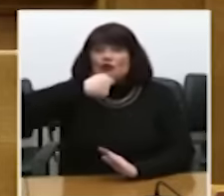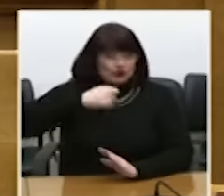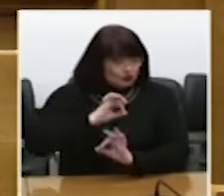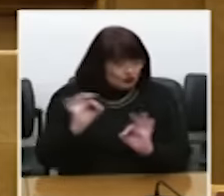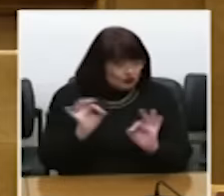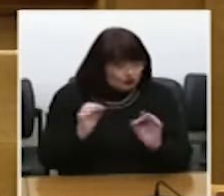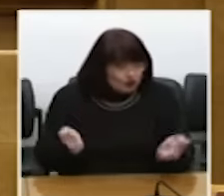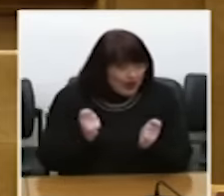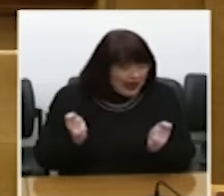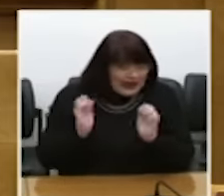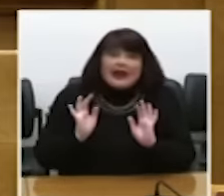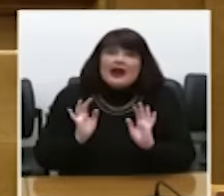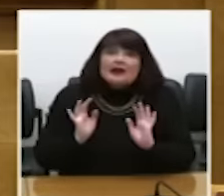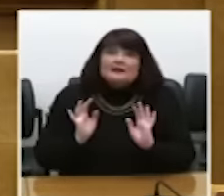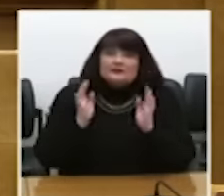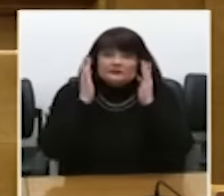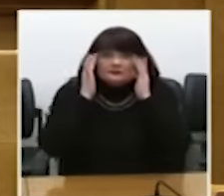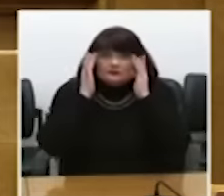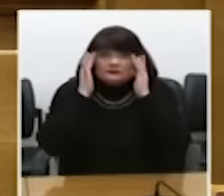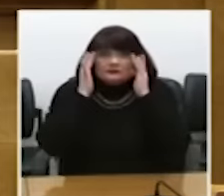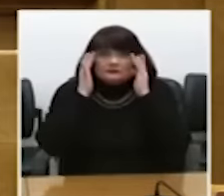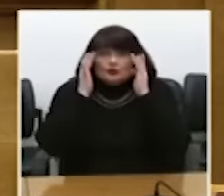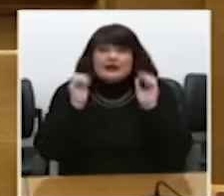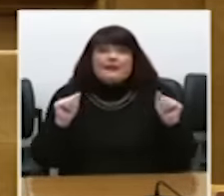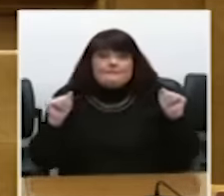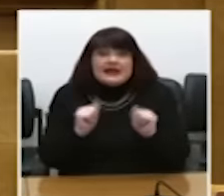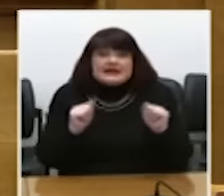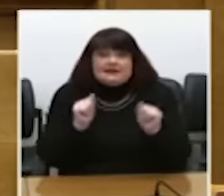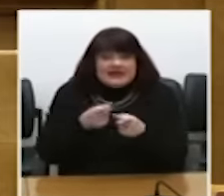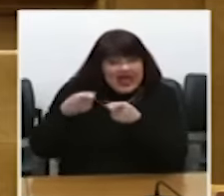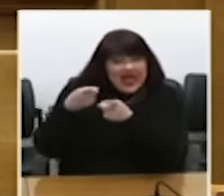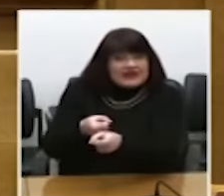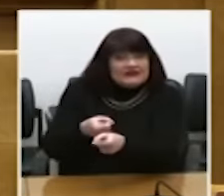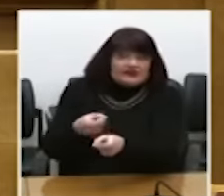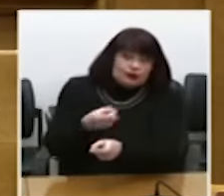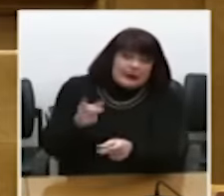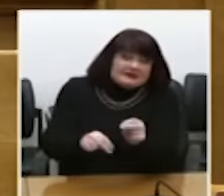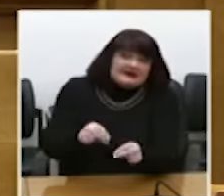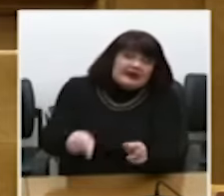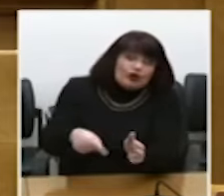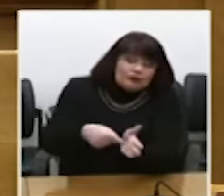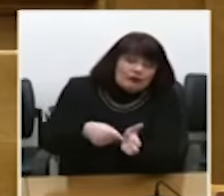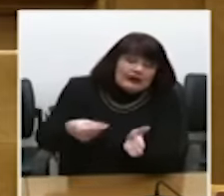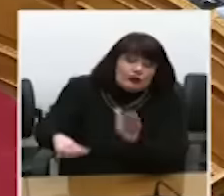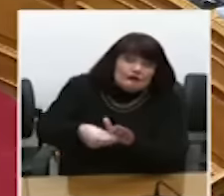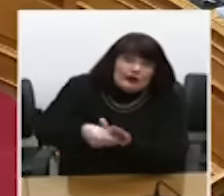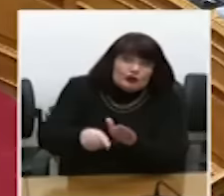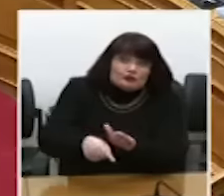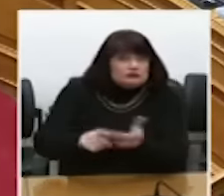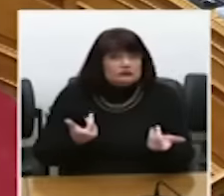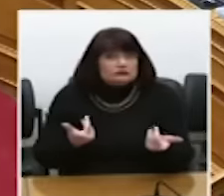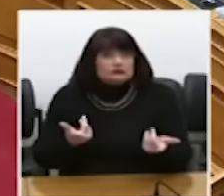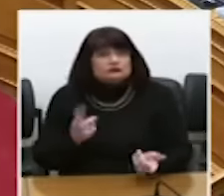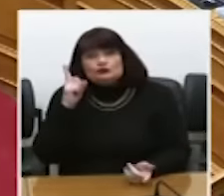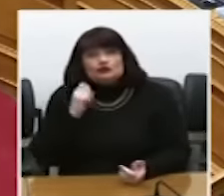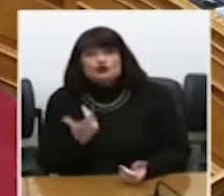να υπόκεινται σε άμεσες πιέσεις και εκβιασμούς? Προσέξτε, λέω άμεσες, γιατί γνωρίζουμε